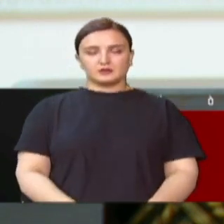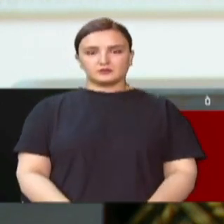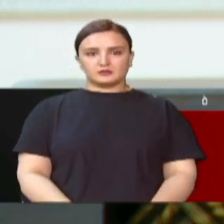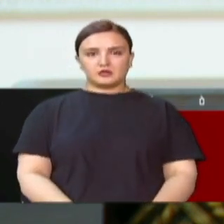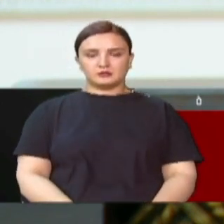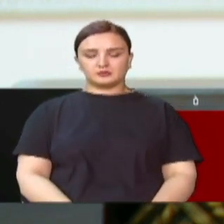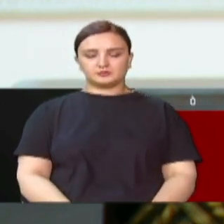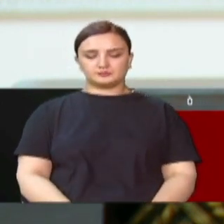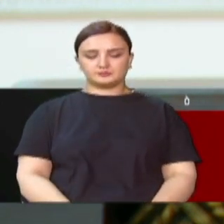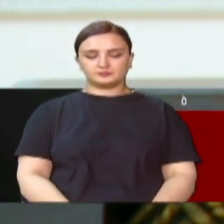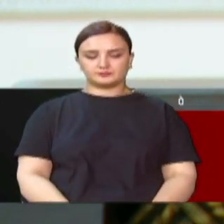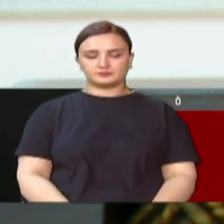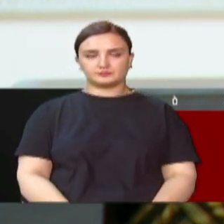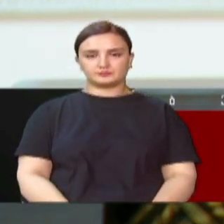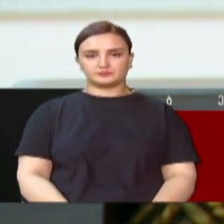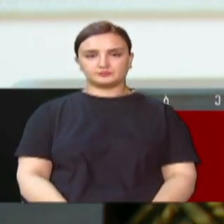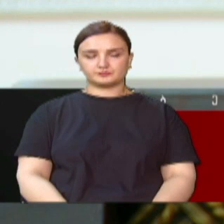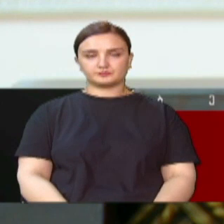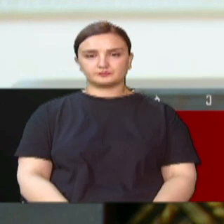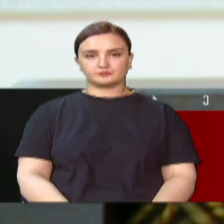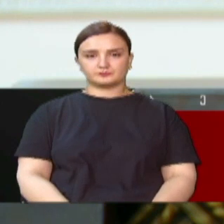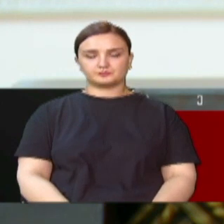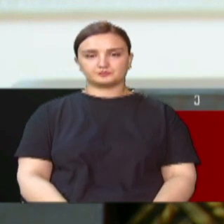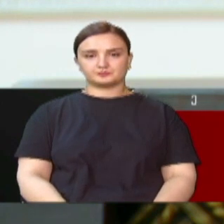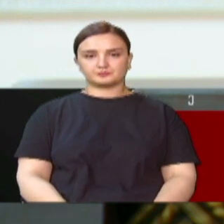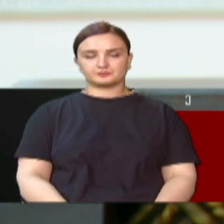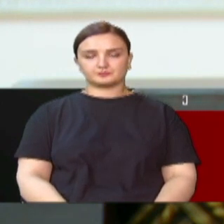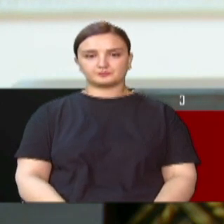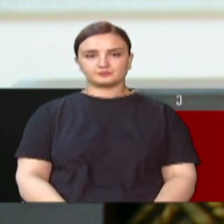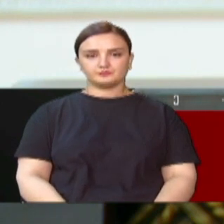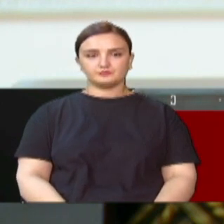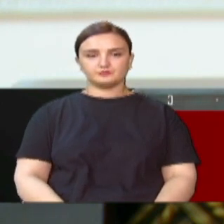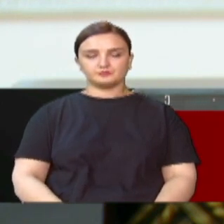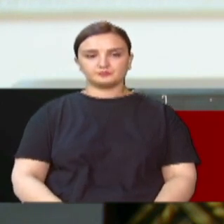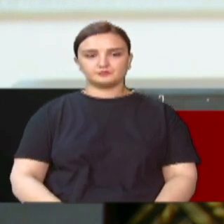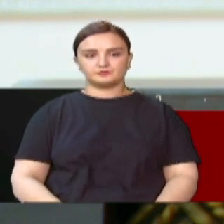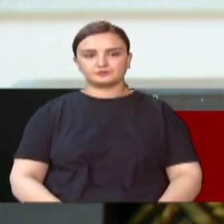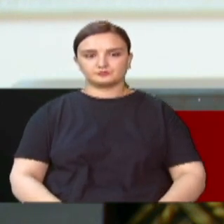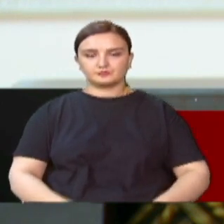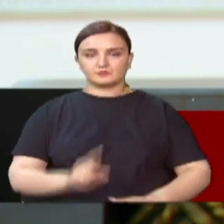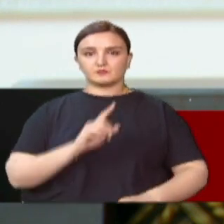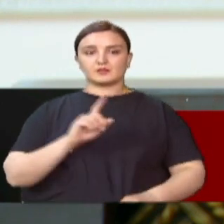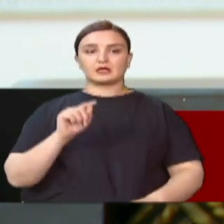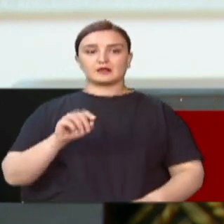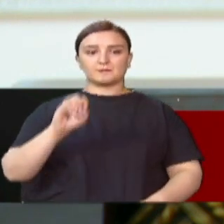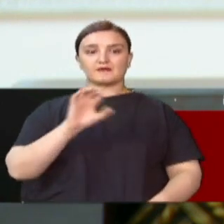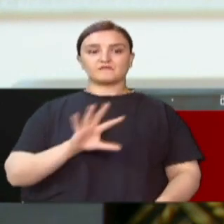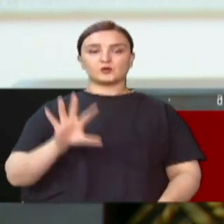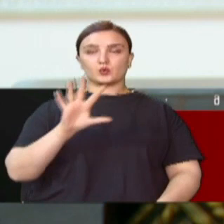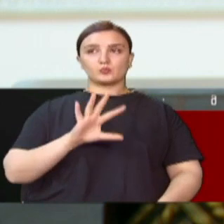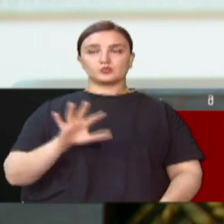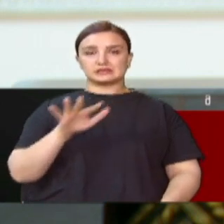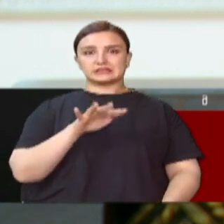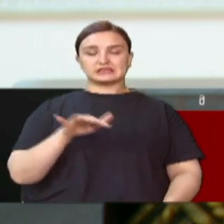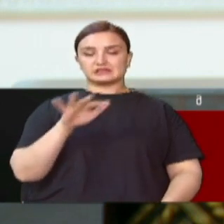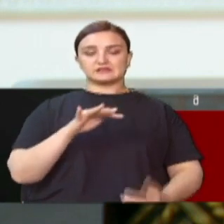3 ათეულ წელზე მეტ პერიოდს ვიხსენებ, მე ხას უსვავ, მაგრამ სვლა ევროპული